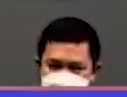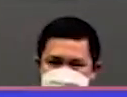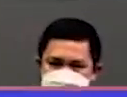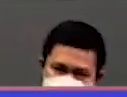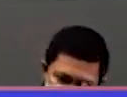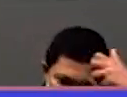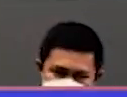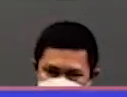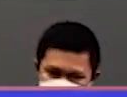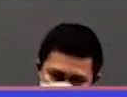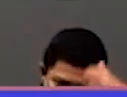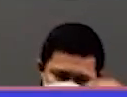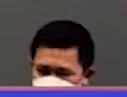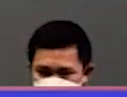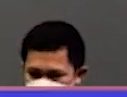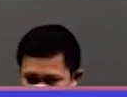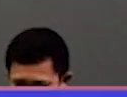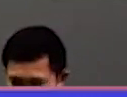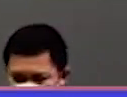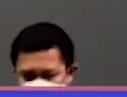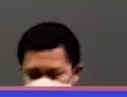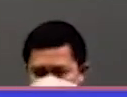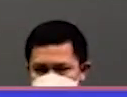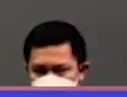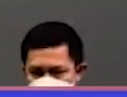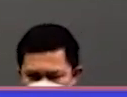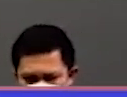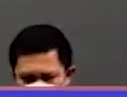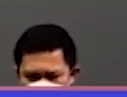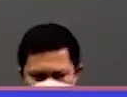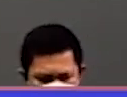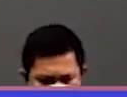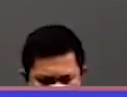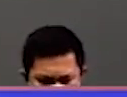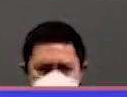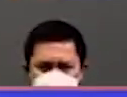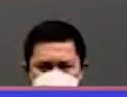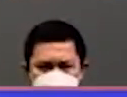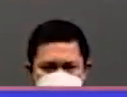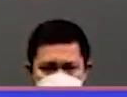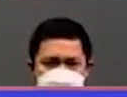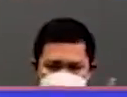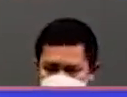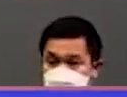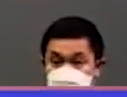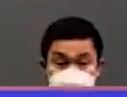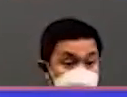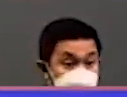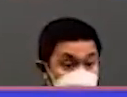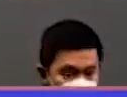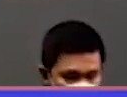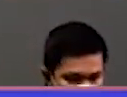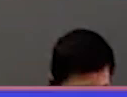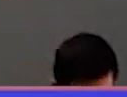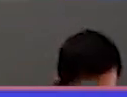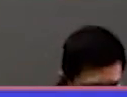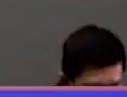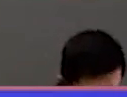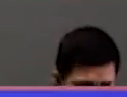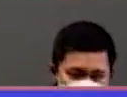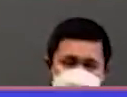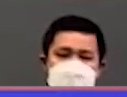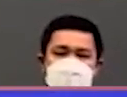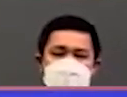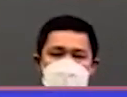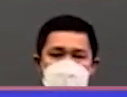การเลี้ยงดูครอบครัวแทนการพิจารณาเป็นรายบุคคลซึ่งก็หมายความว่า1ครอบครัวสามารถยื่นขอสิทธิ์ได้ทุกคน